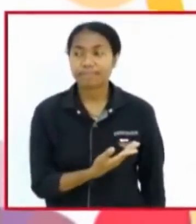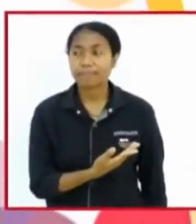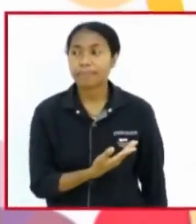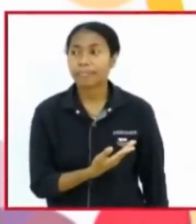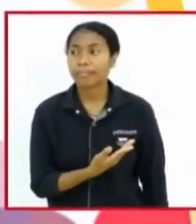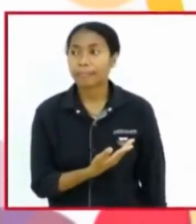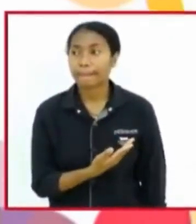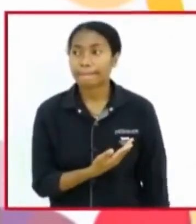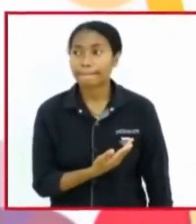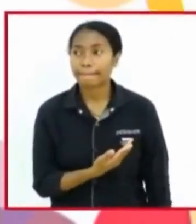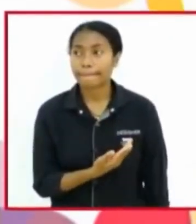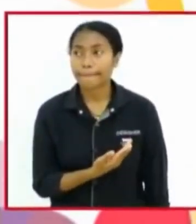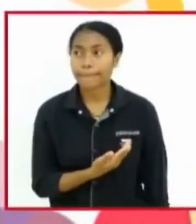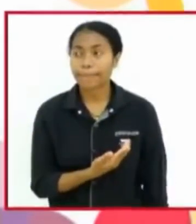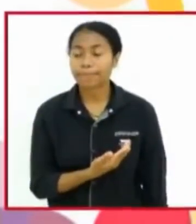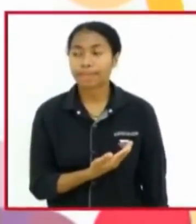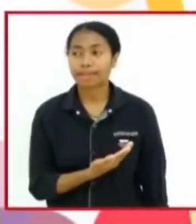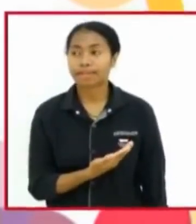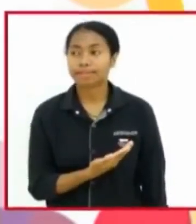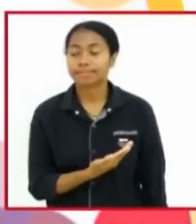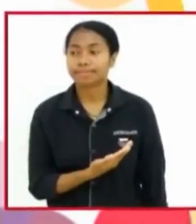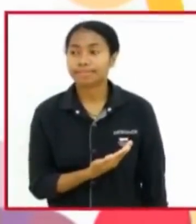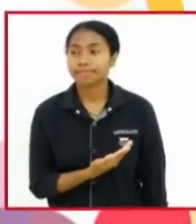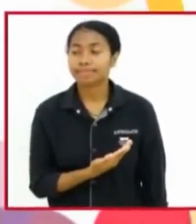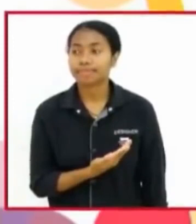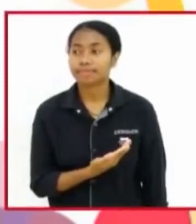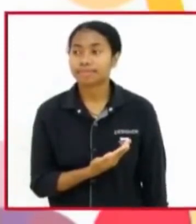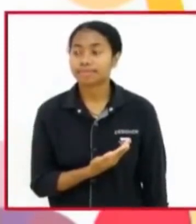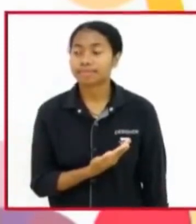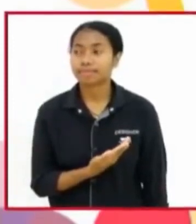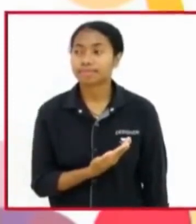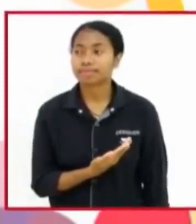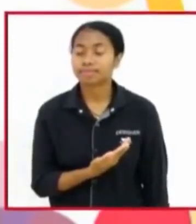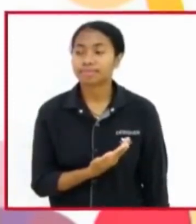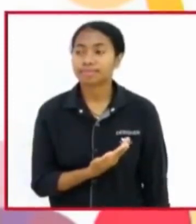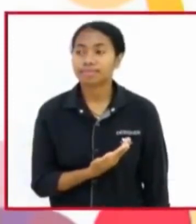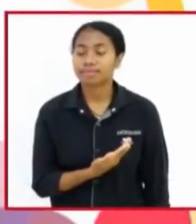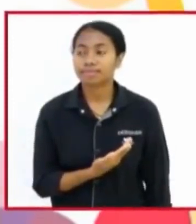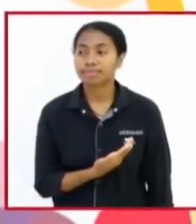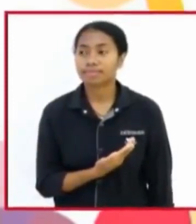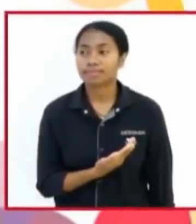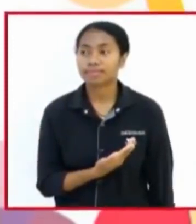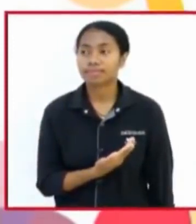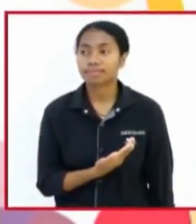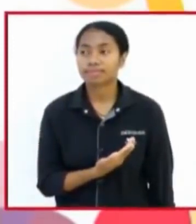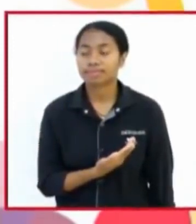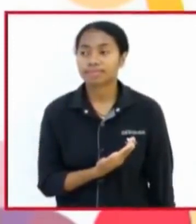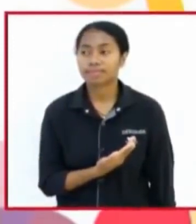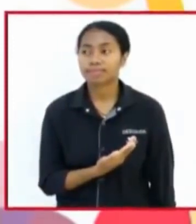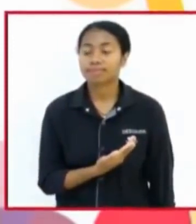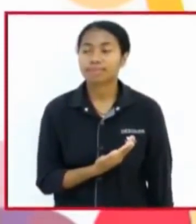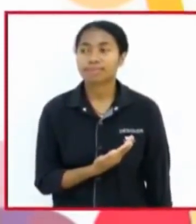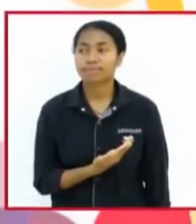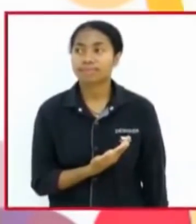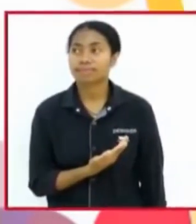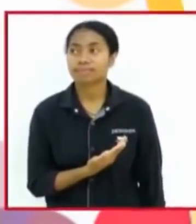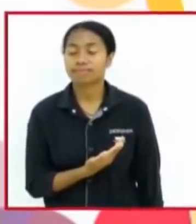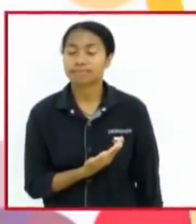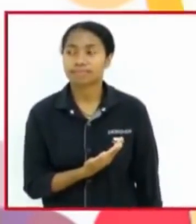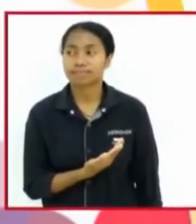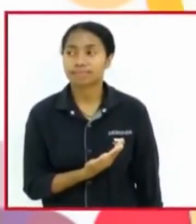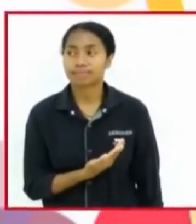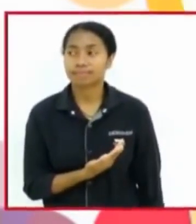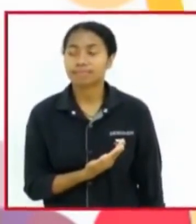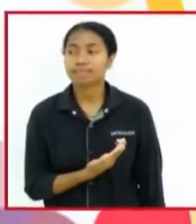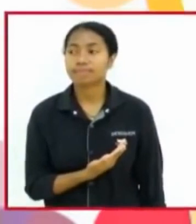sama zat-zat Israel basis militer Arab di Yordania Syria dan Irak mereka menyerang